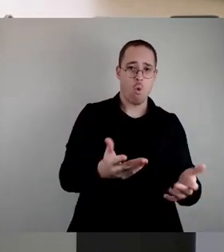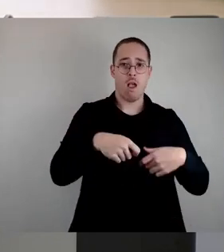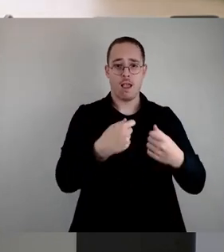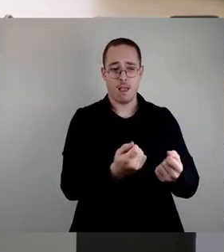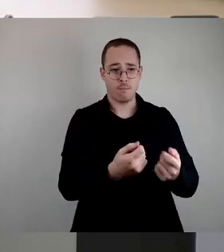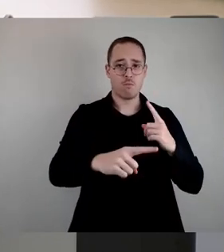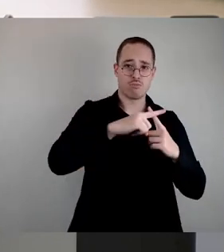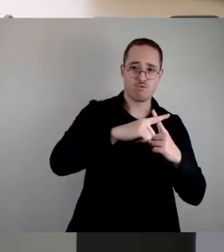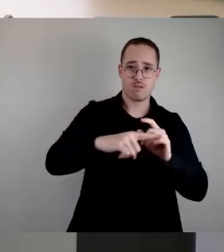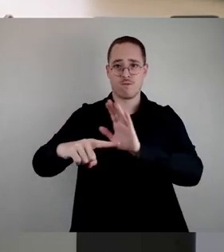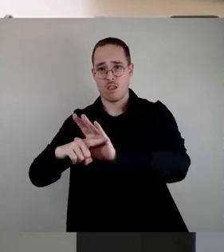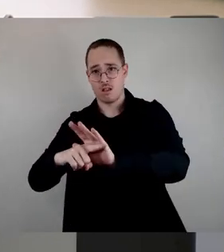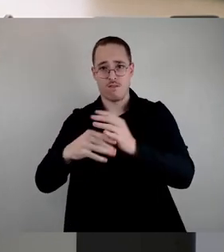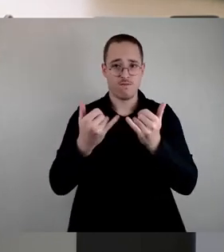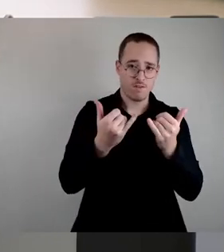wirklich möglich.